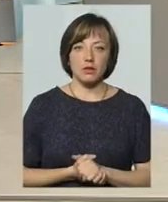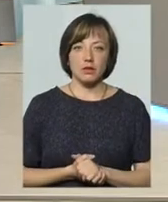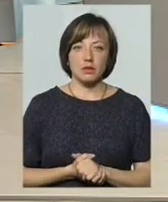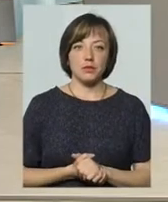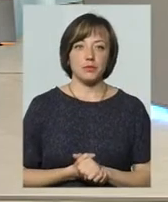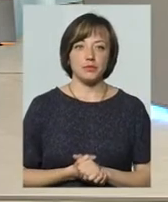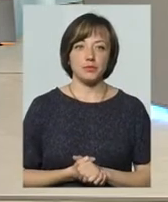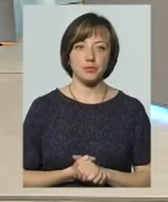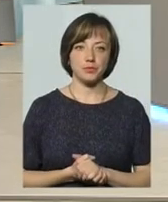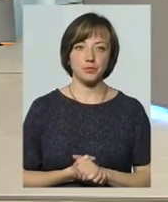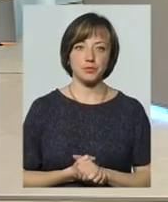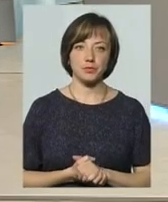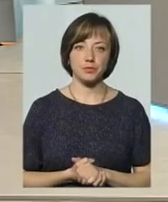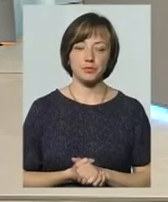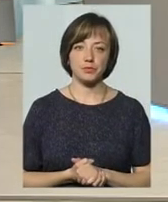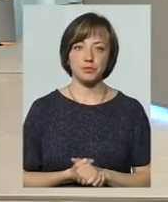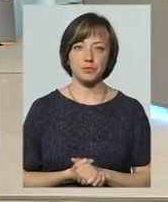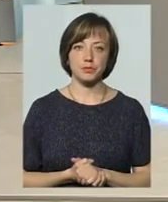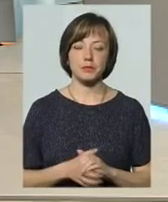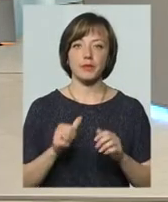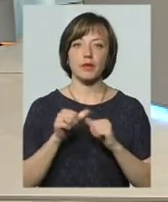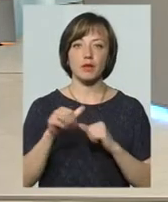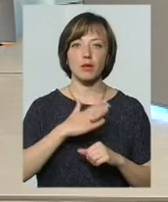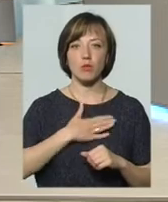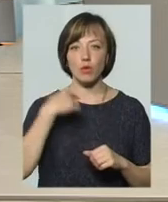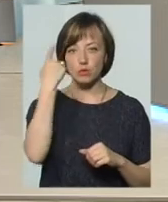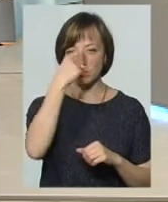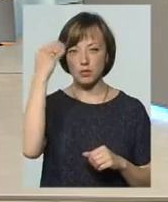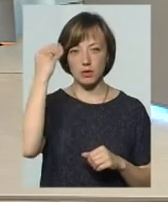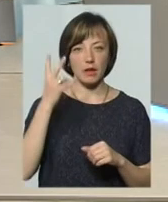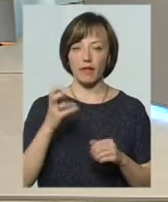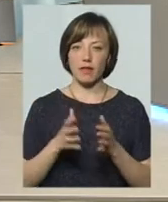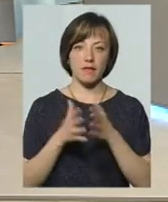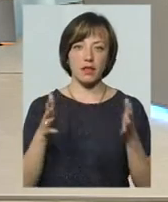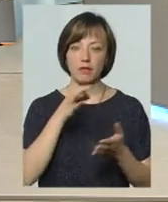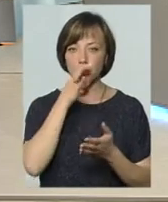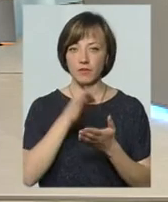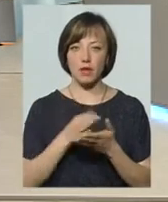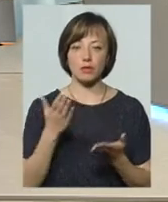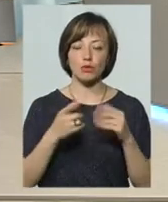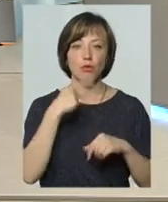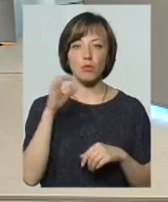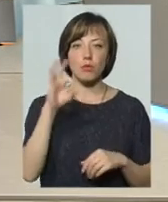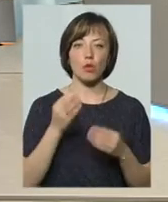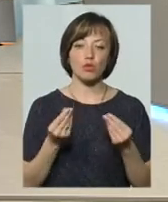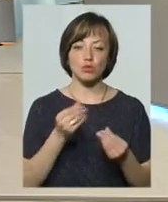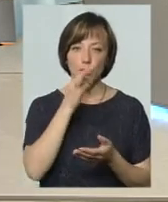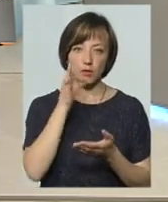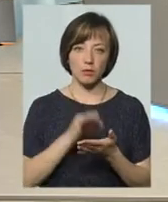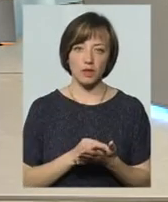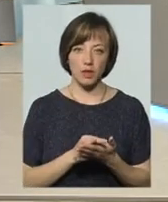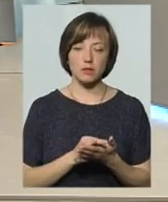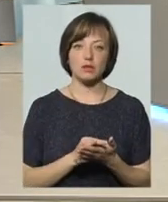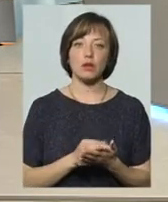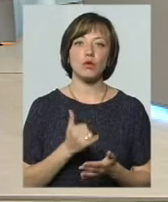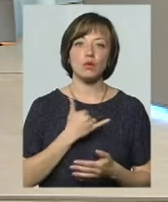покарати. Крім того, як ви зазначили, ну, на мою особисту думку, це є зовсім невелика відповідальність, навіть якщо ми говоримо про грошову відповідальність. У нас